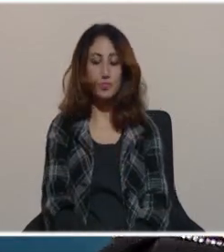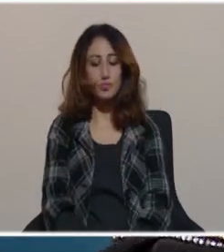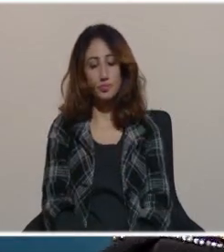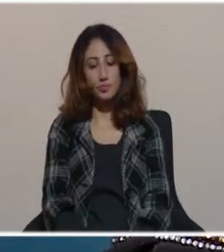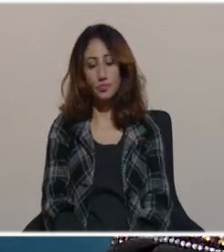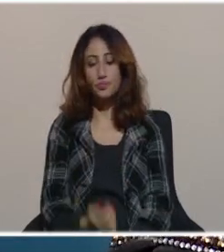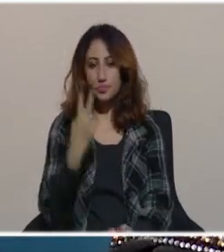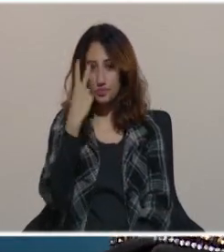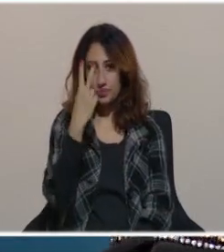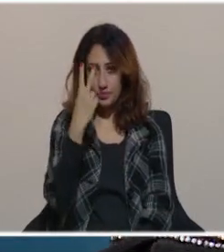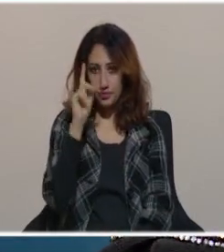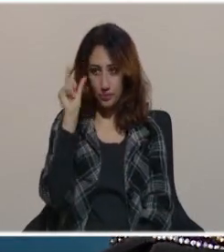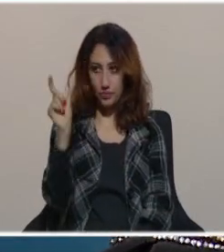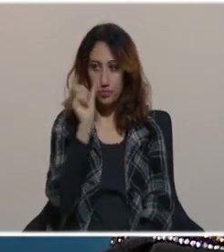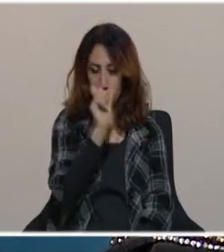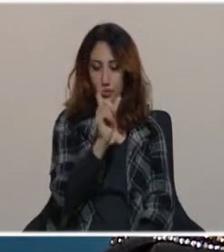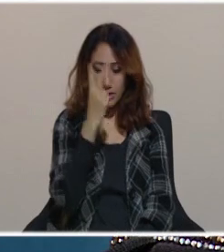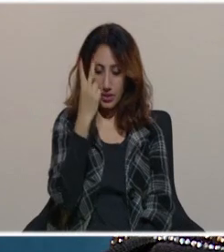هما مشهدين.